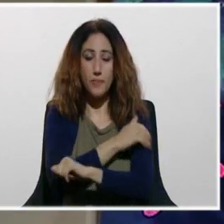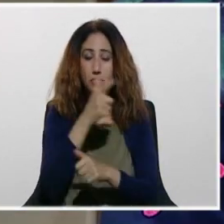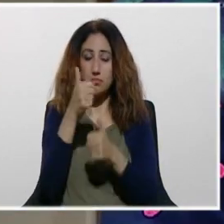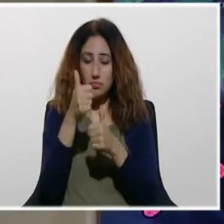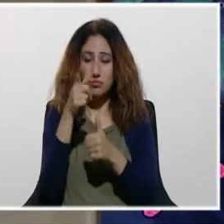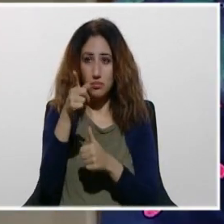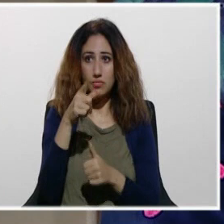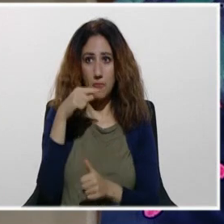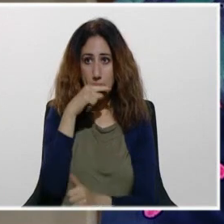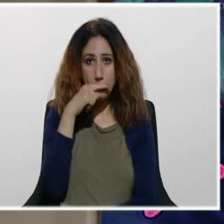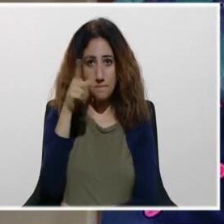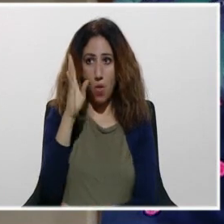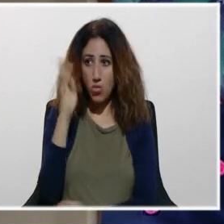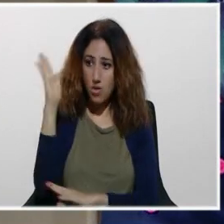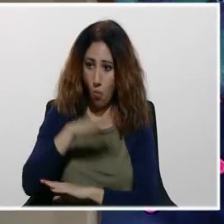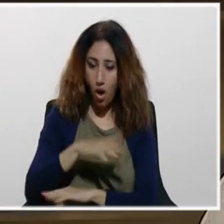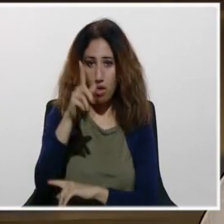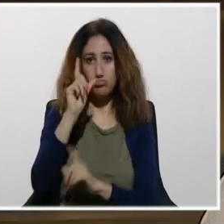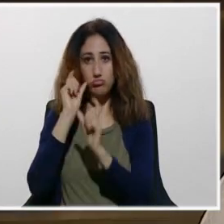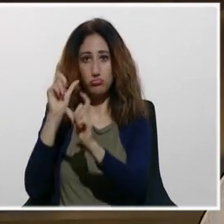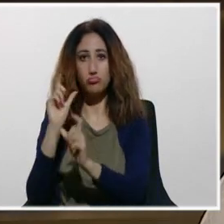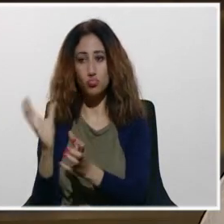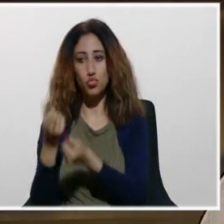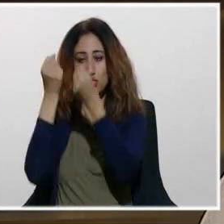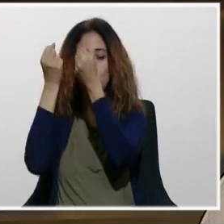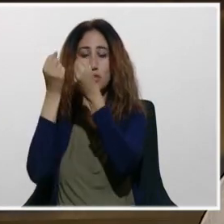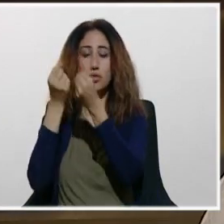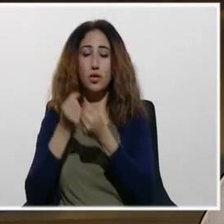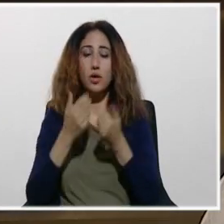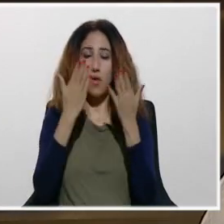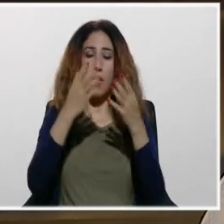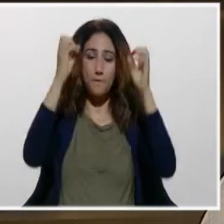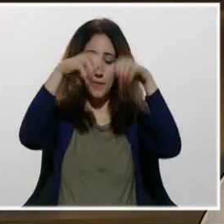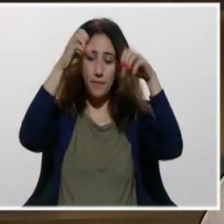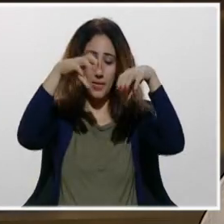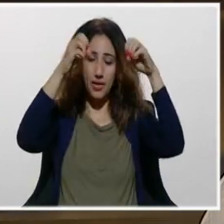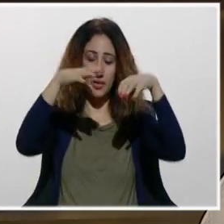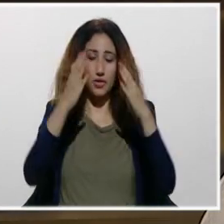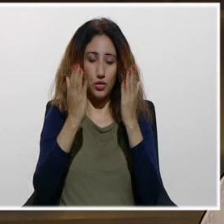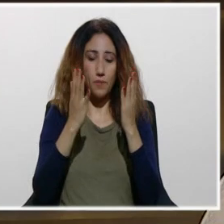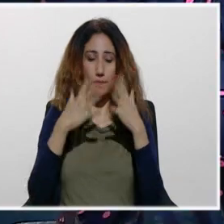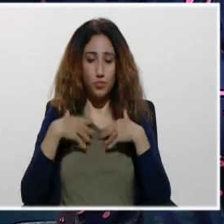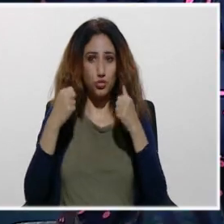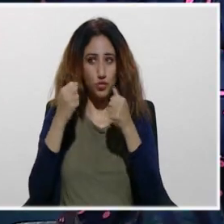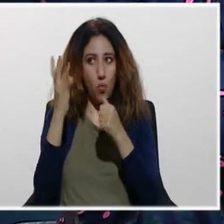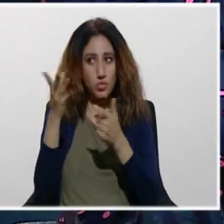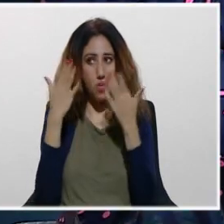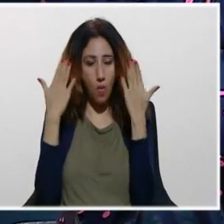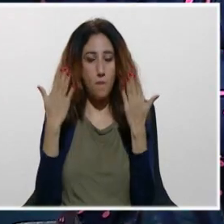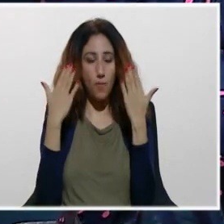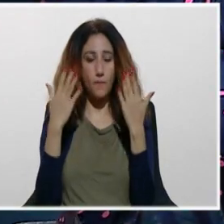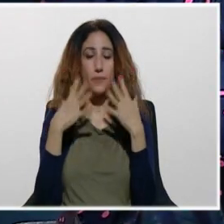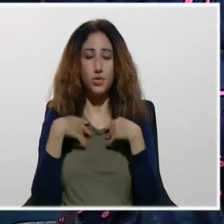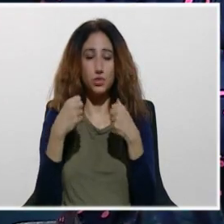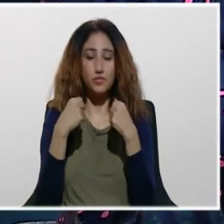وست لما جوزها بيقع هي اللي بتشيله. فربنا يبارك فيكي وربنا يشفيك ان شاء الله ويرفع عنك ان شاء الله.